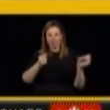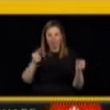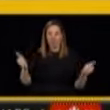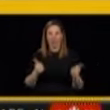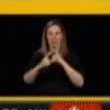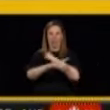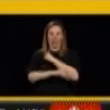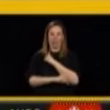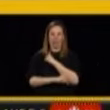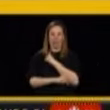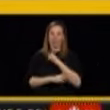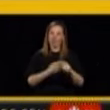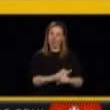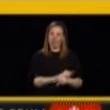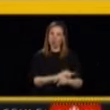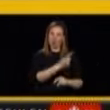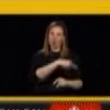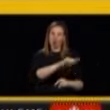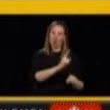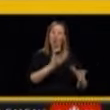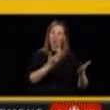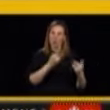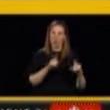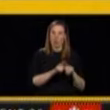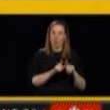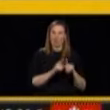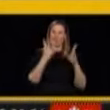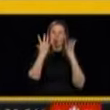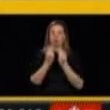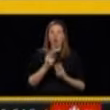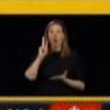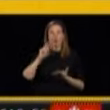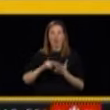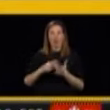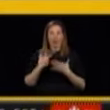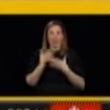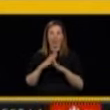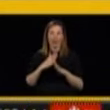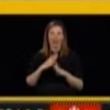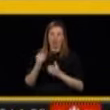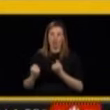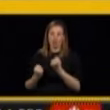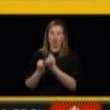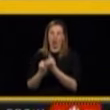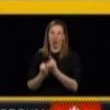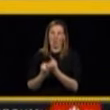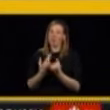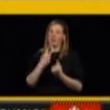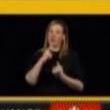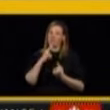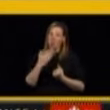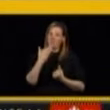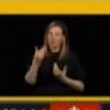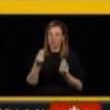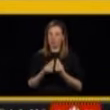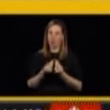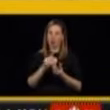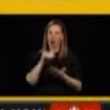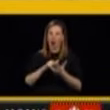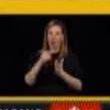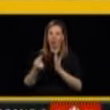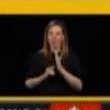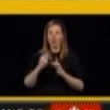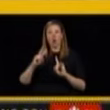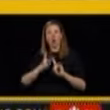je pense qu'ils ont répondu à l'appel avec 2000 d'entre eux qui arrivent en renfort et on les salue aussi. Et sous question